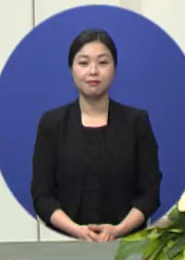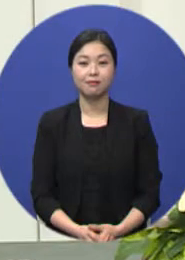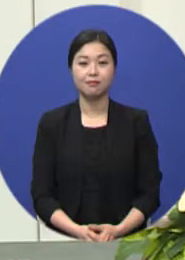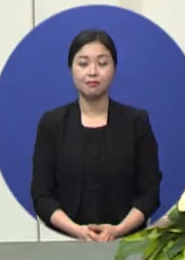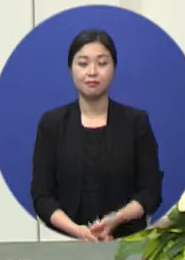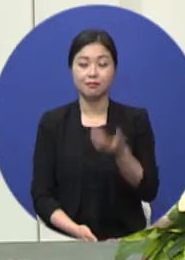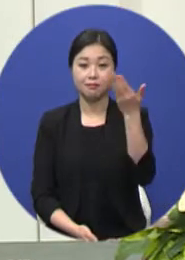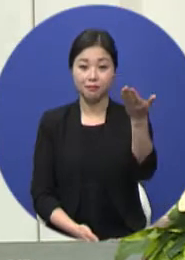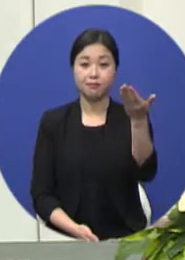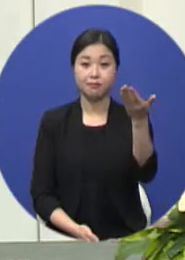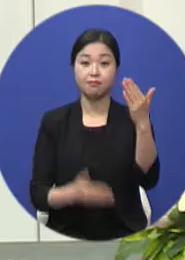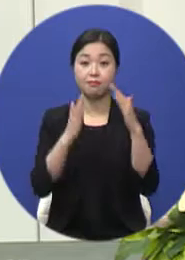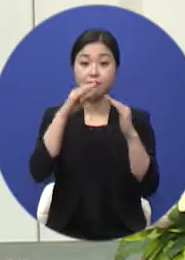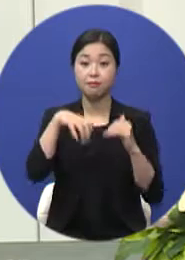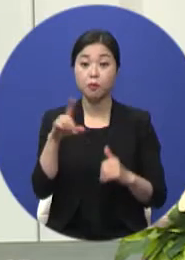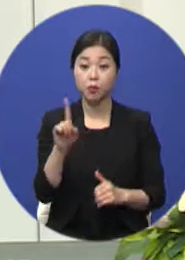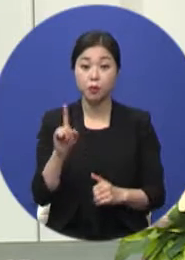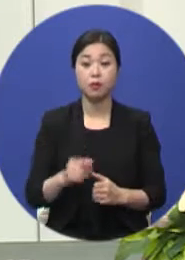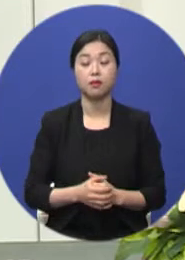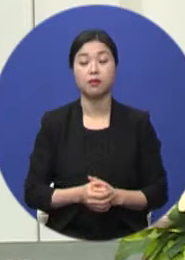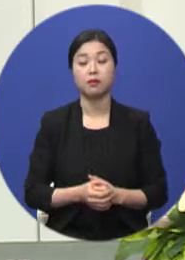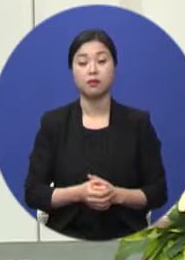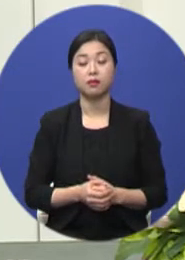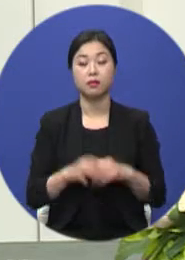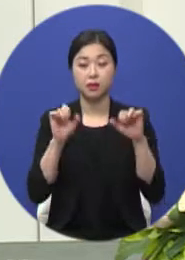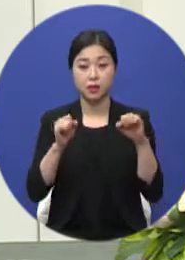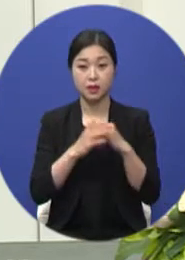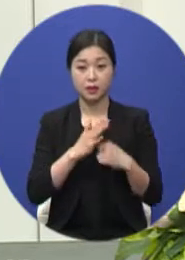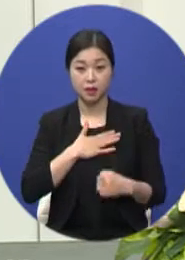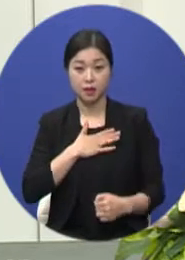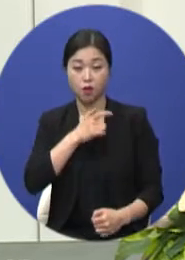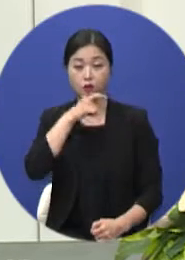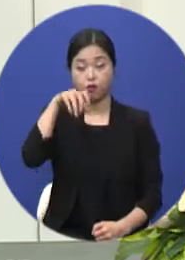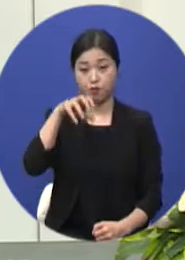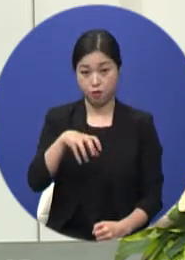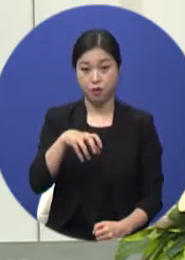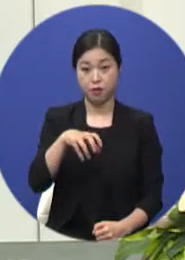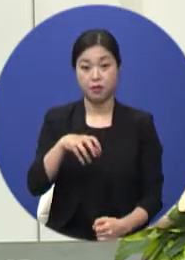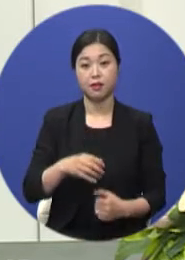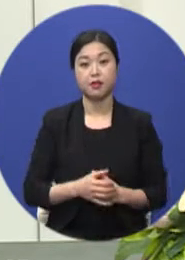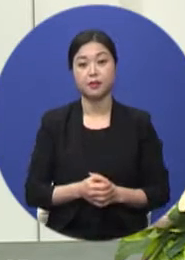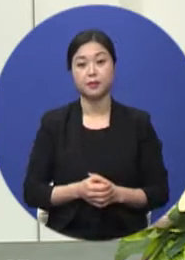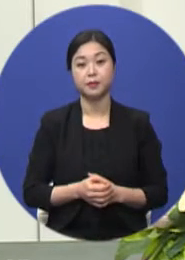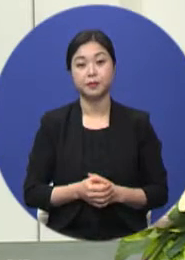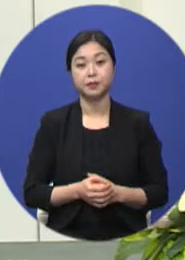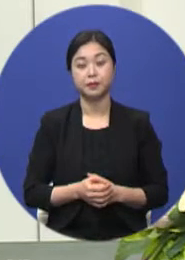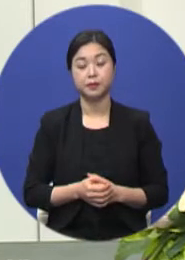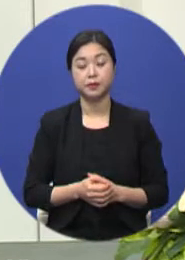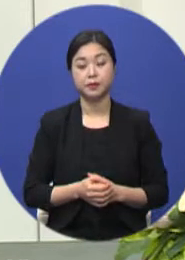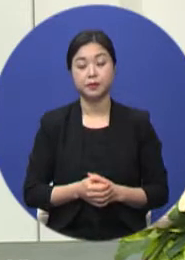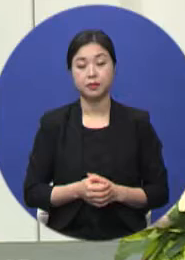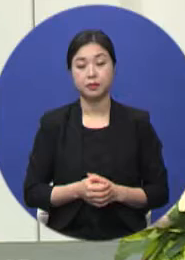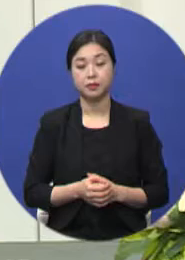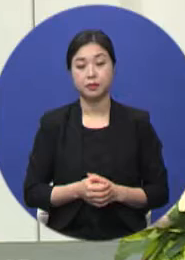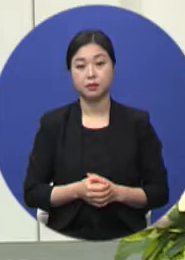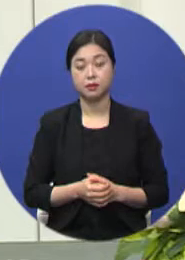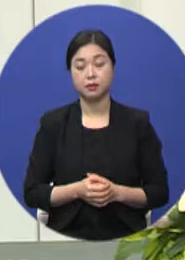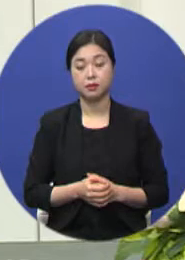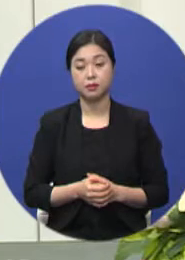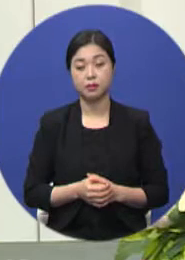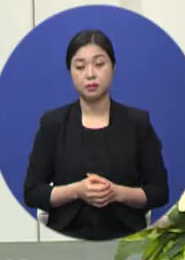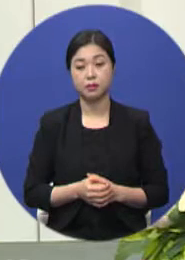어디에 사시는가요? 아, 예, 저는 수원에 거주하고 있습니다. 아, 수원에 사시는데 우리